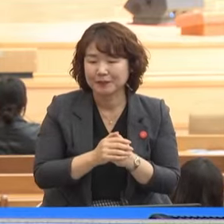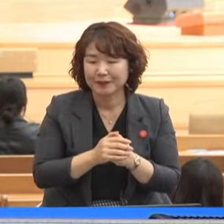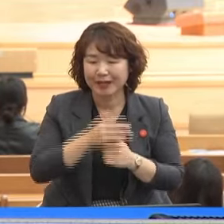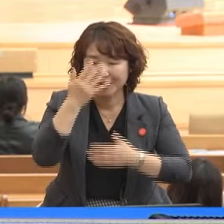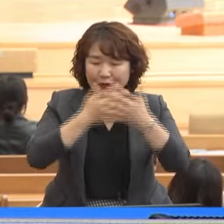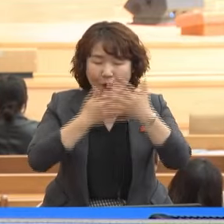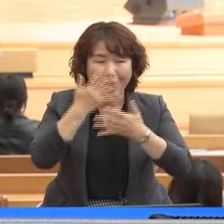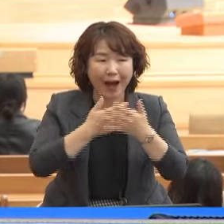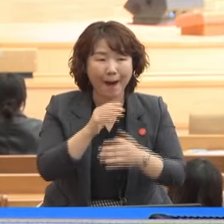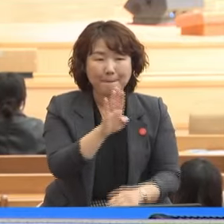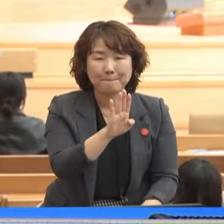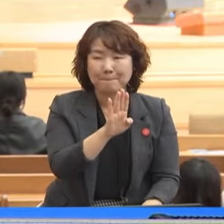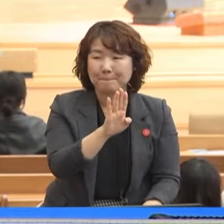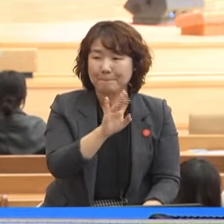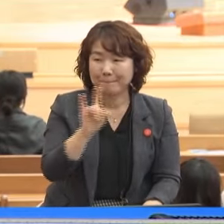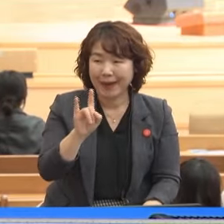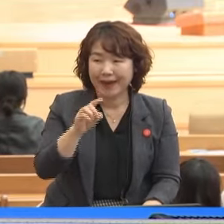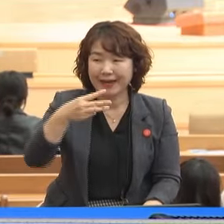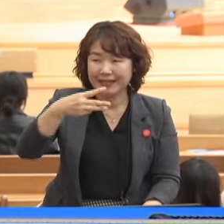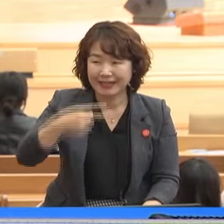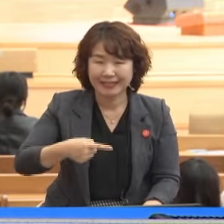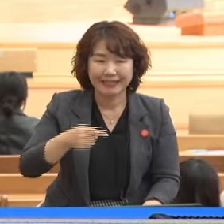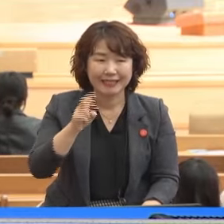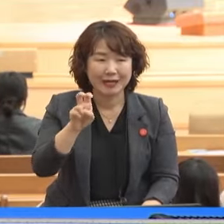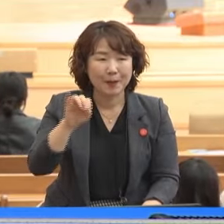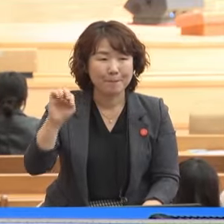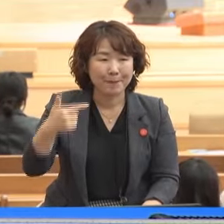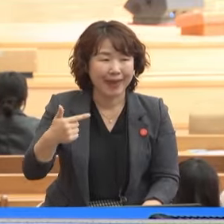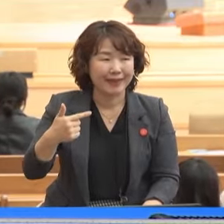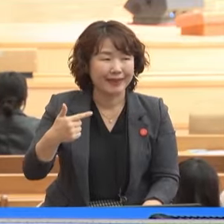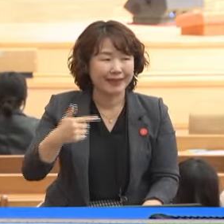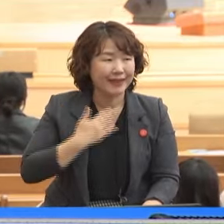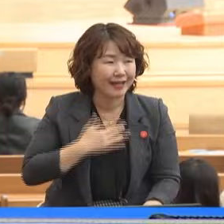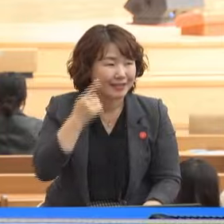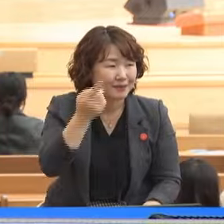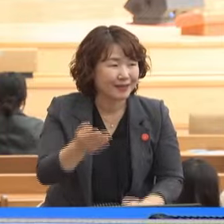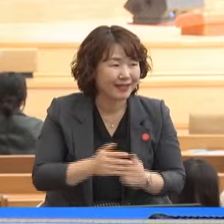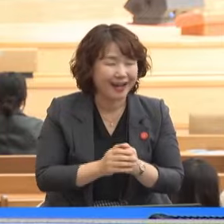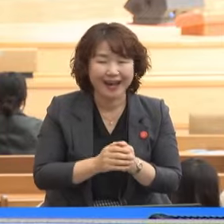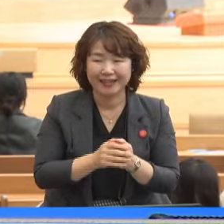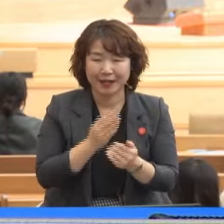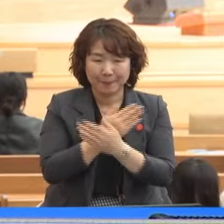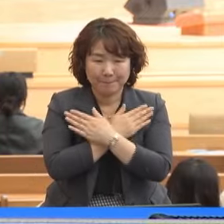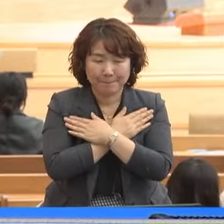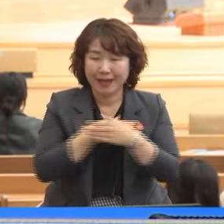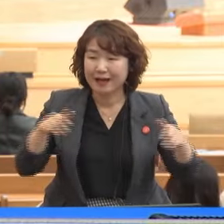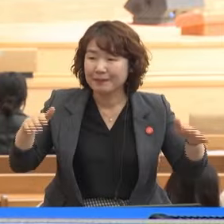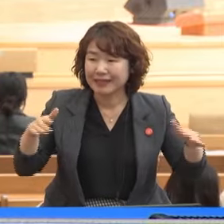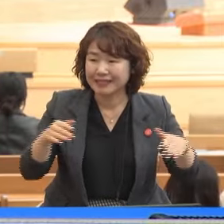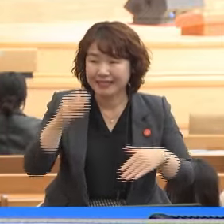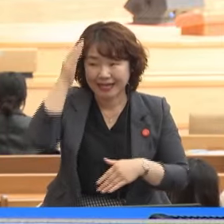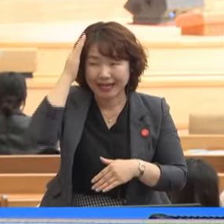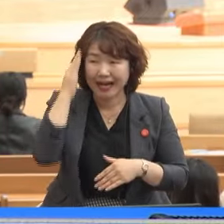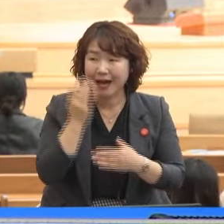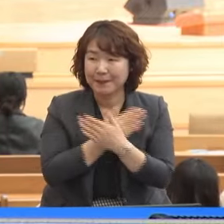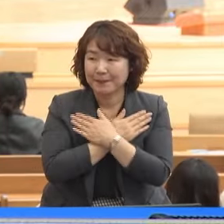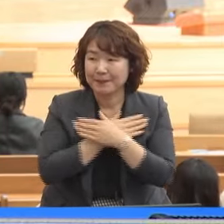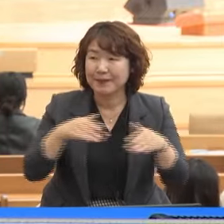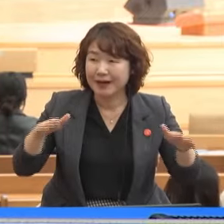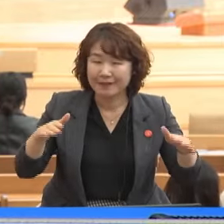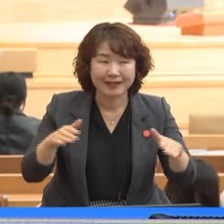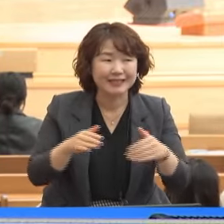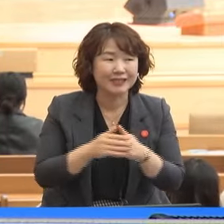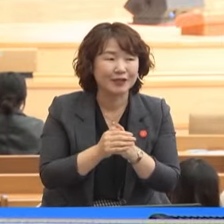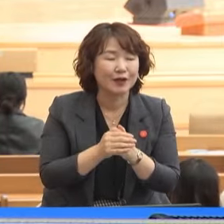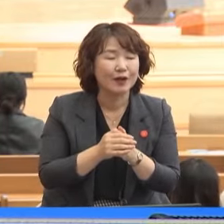보셨나요? 배트맨. 안 볼 수가 없습니다. 왜냐면 이 배트맨은 1943년도에 나온 영화입니다. 그러니까 그